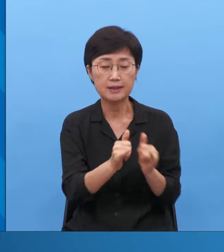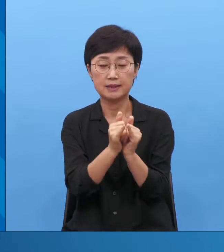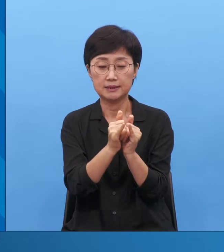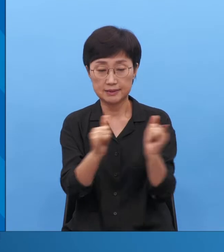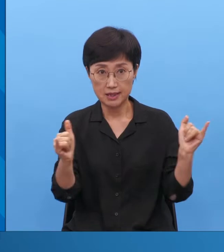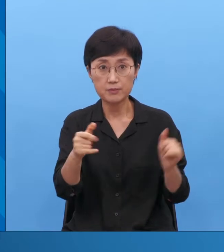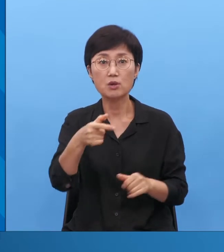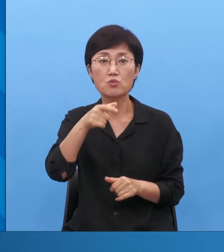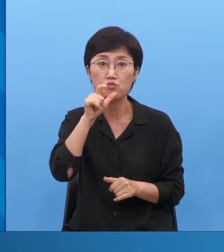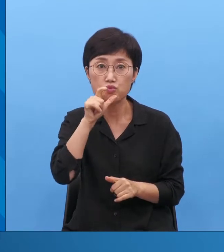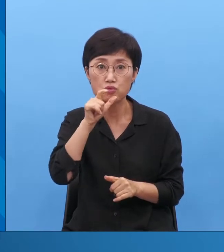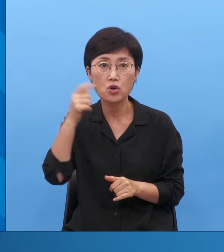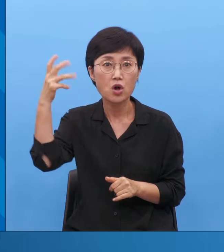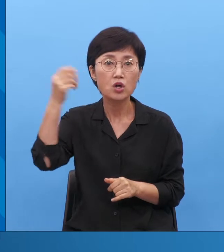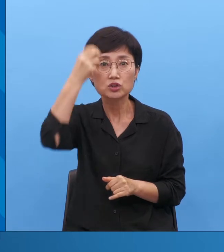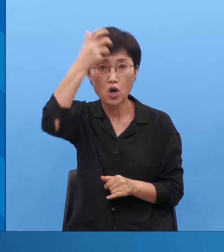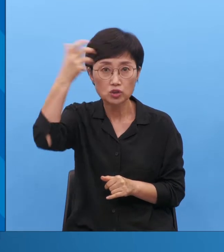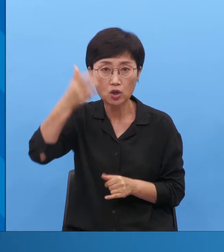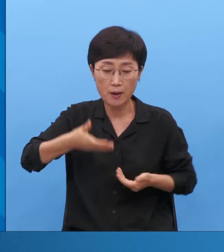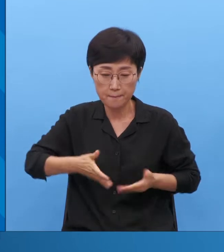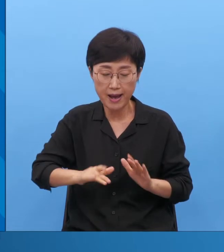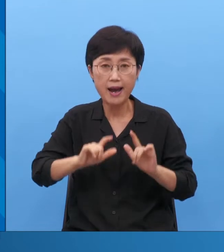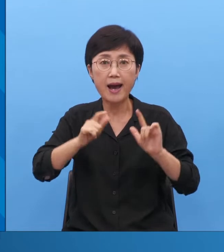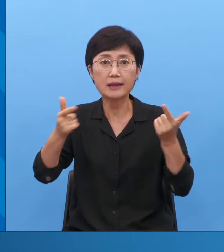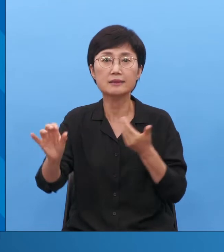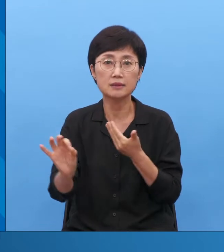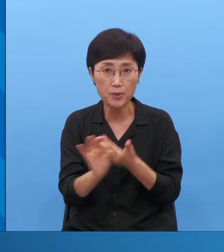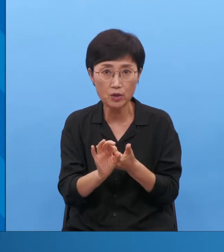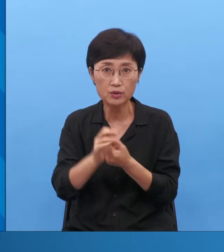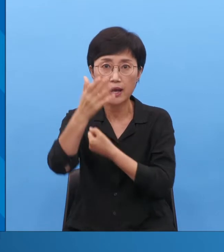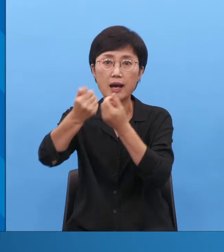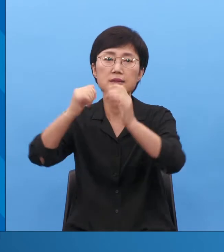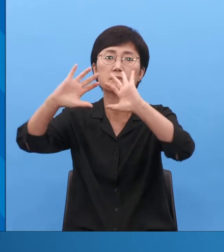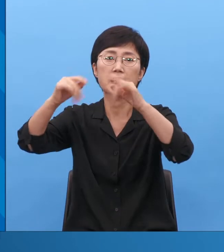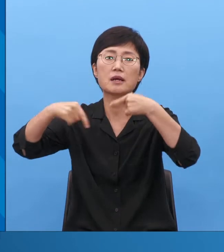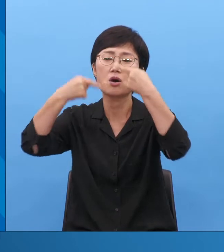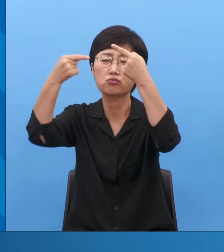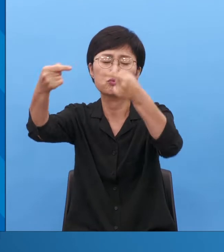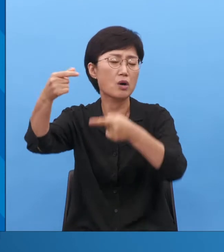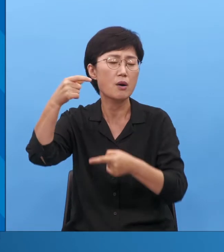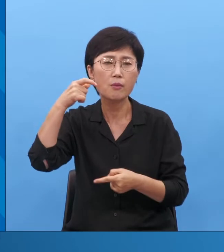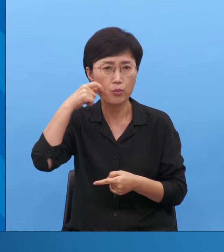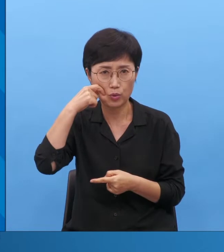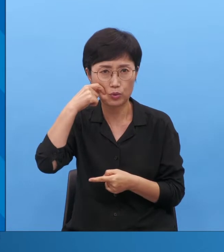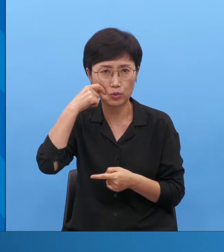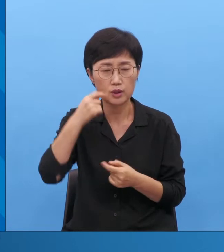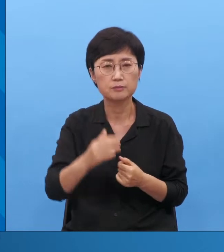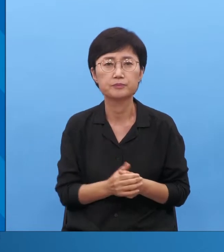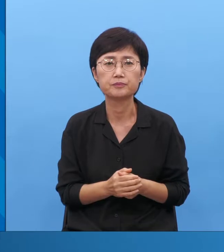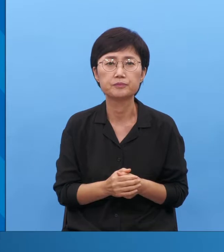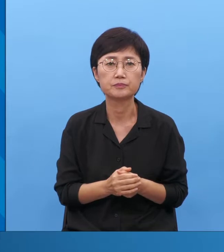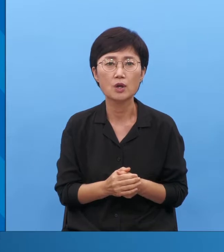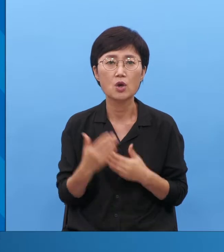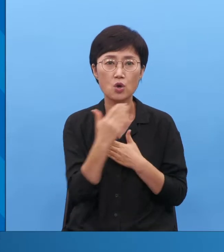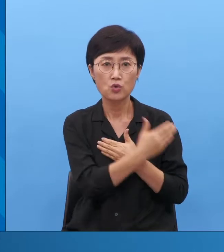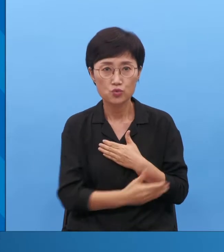내게 이르노니 사람이 물과 성령으로 나지 아니하면 하나님의 나라에 들어갈 수